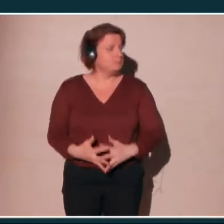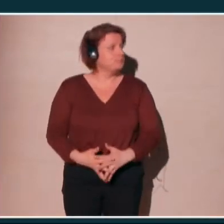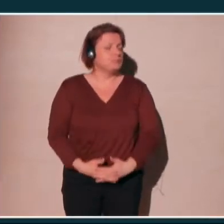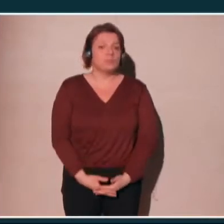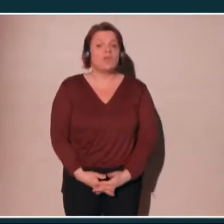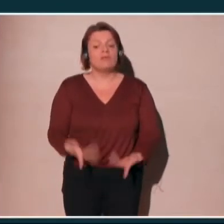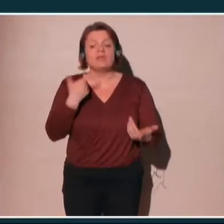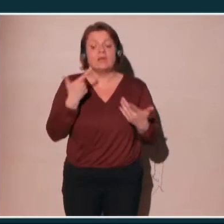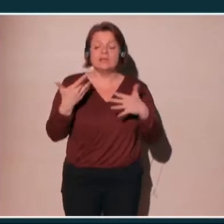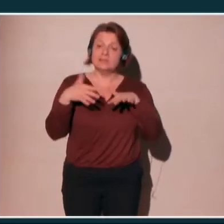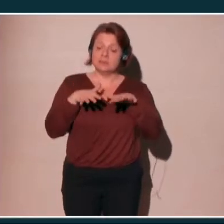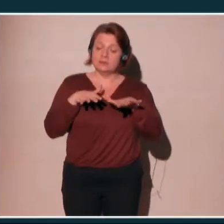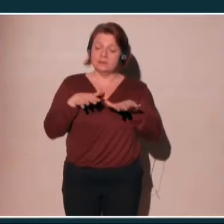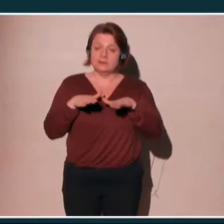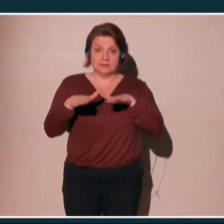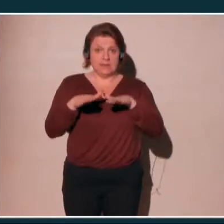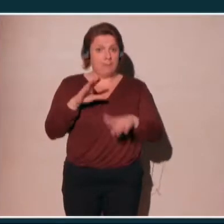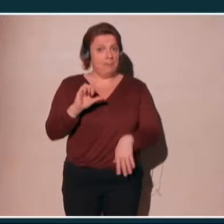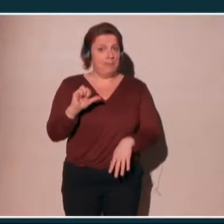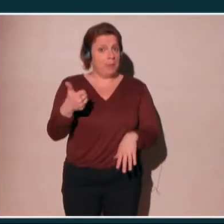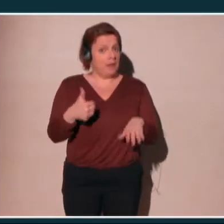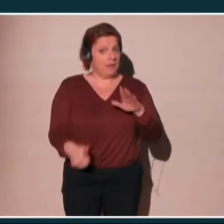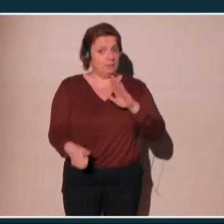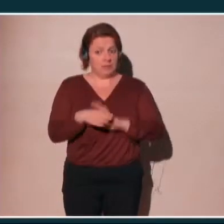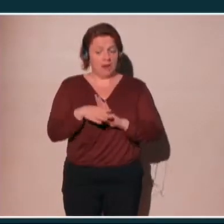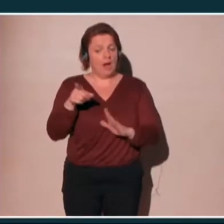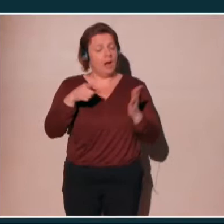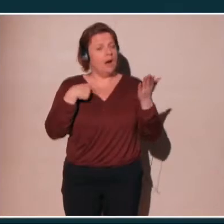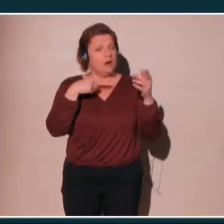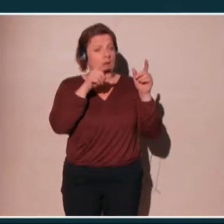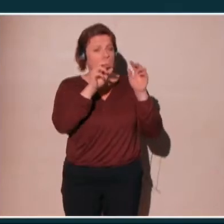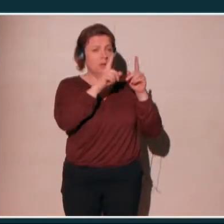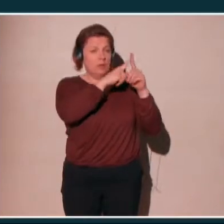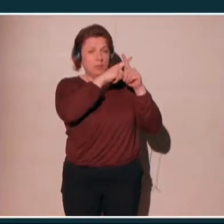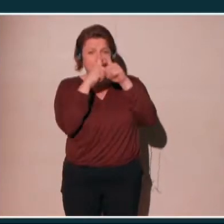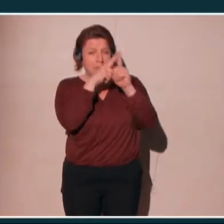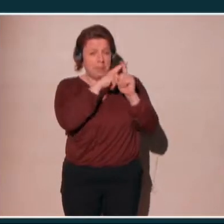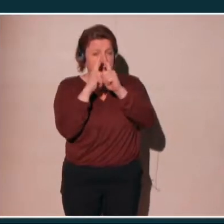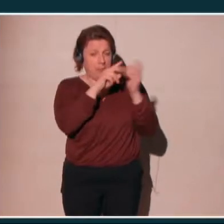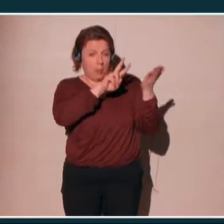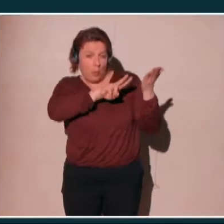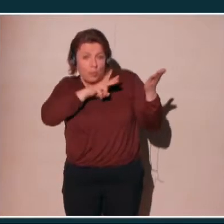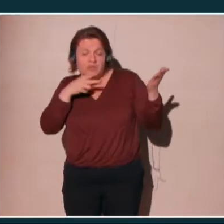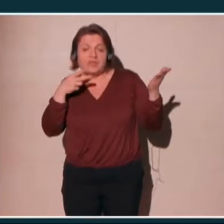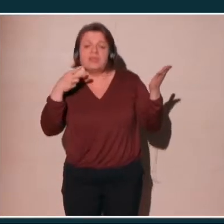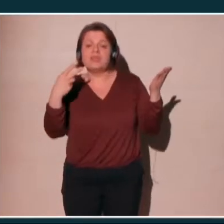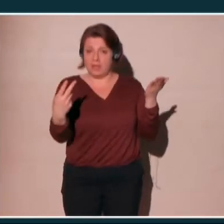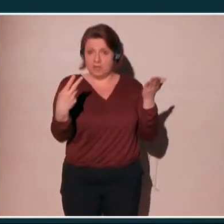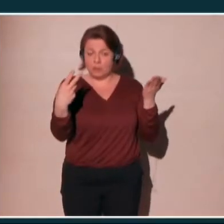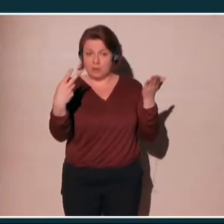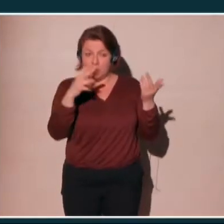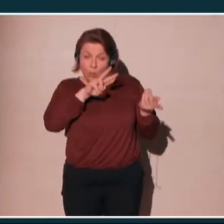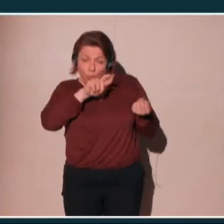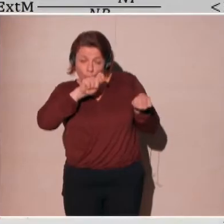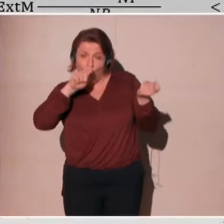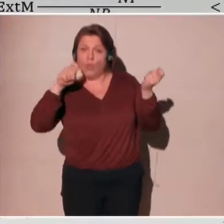Donc le système a commencé d'abord par traduire, convertir ce problème. Et en fait, il a fallu